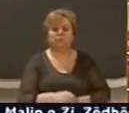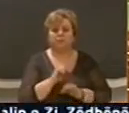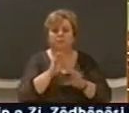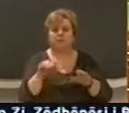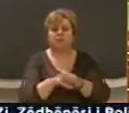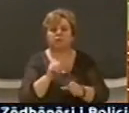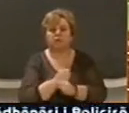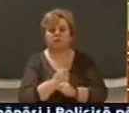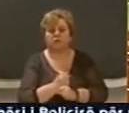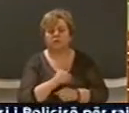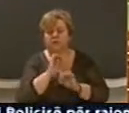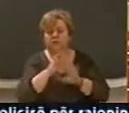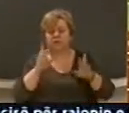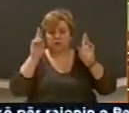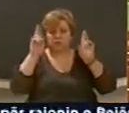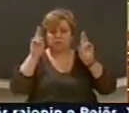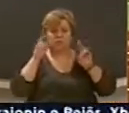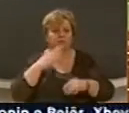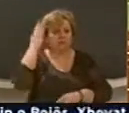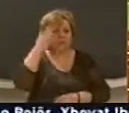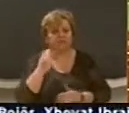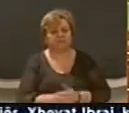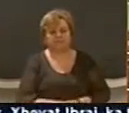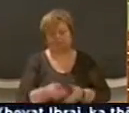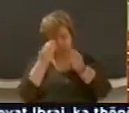dhe i pa shpres në tarmen.